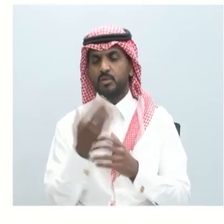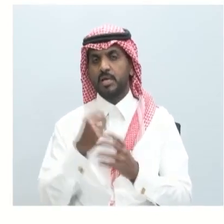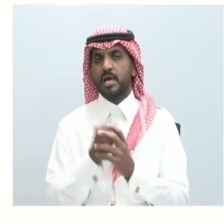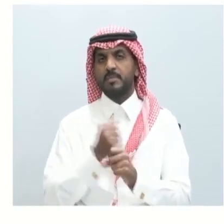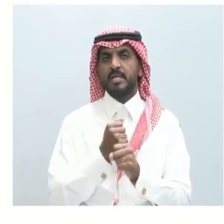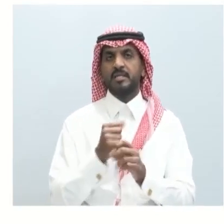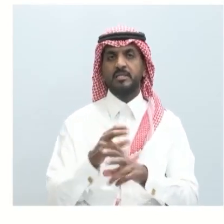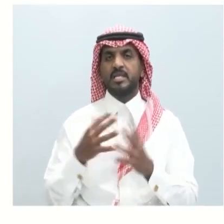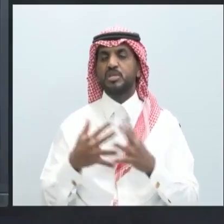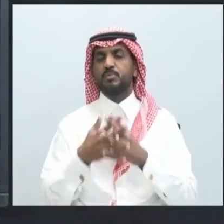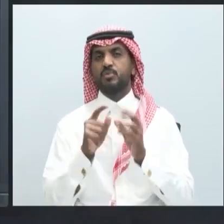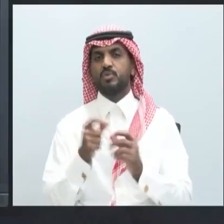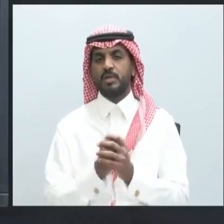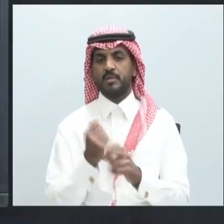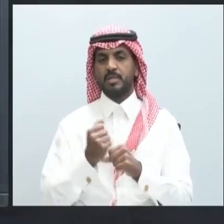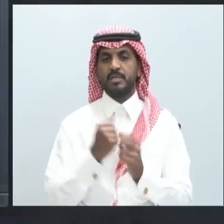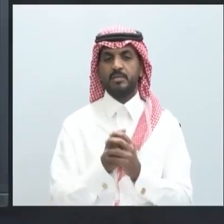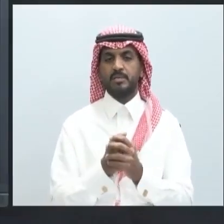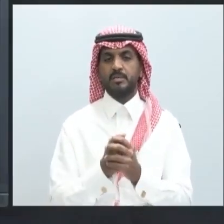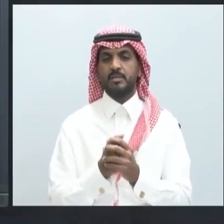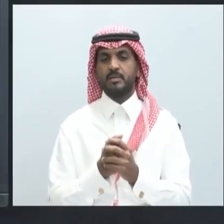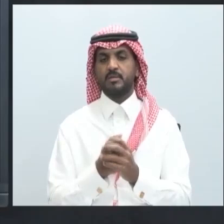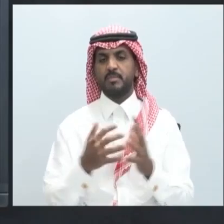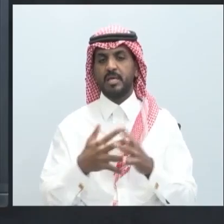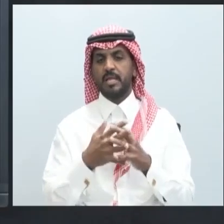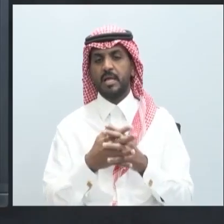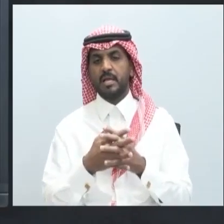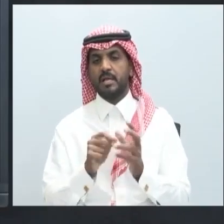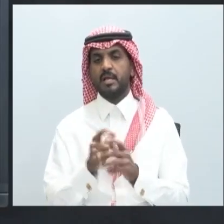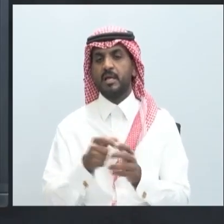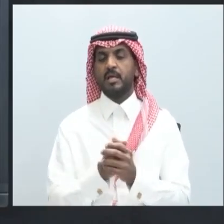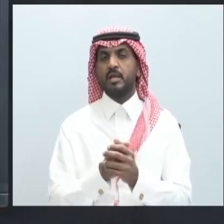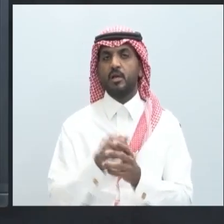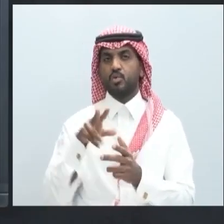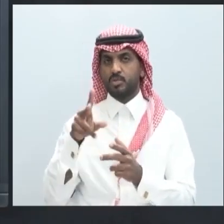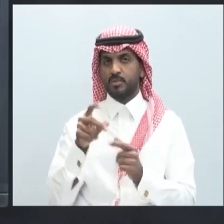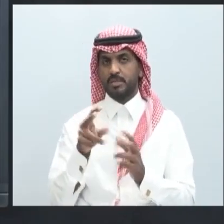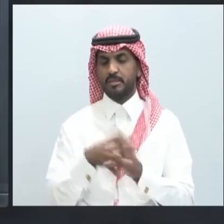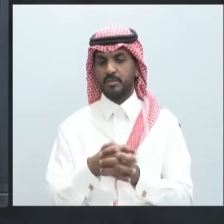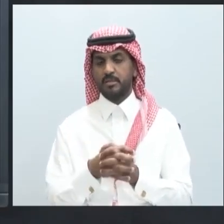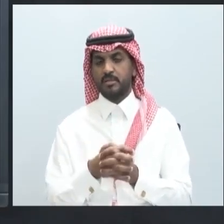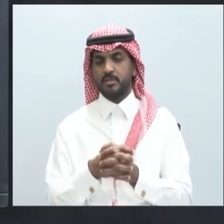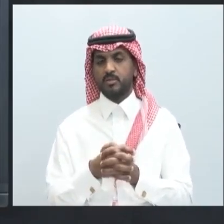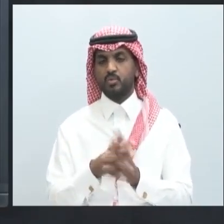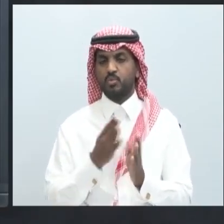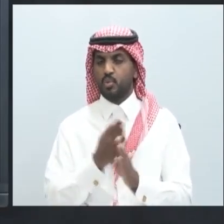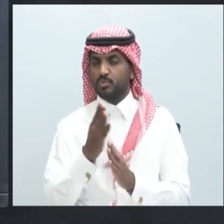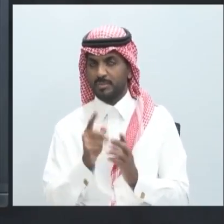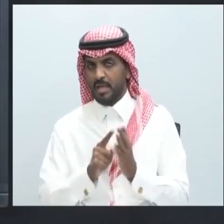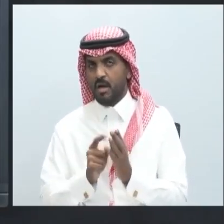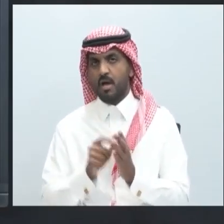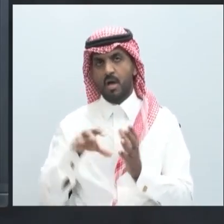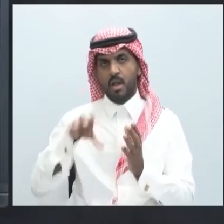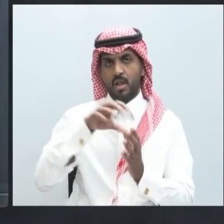عمليه تشابك كان هنالك عمليه التصالب من خلال هذا التشابك ما بين هذه الكروموسومات كانت تحدث عمليه عبور انتقال لهذه